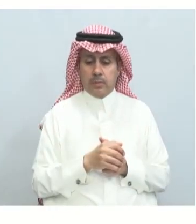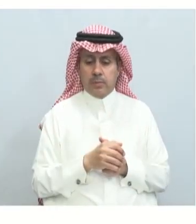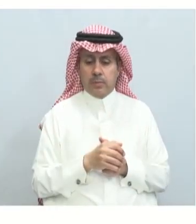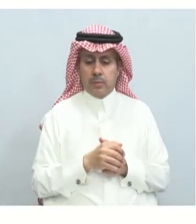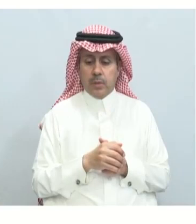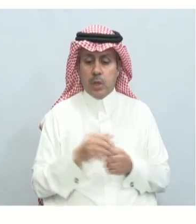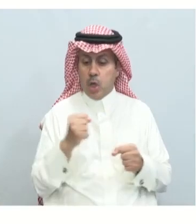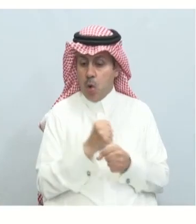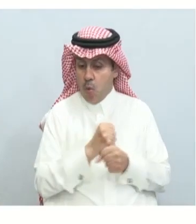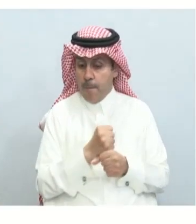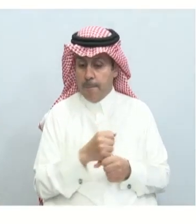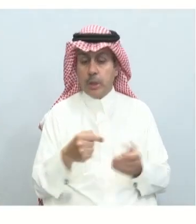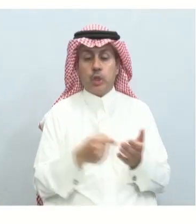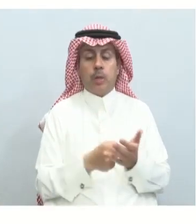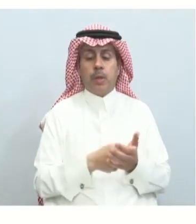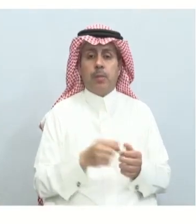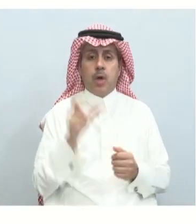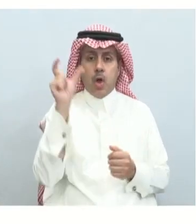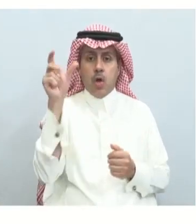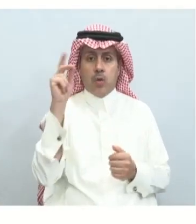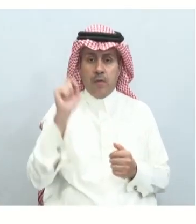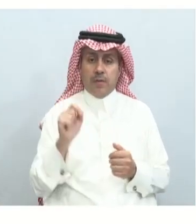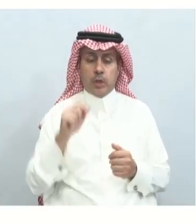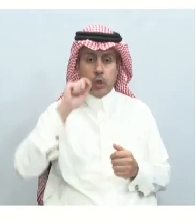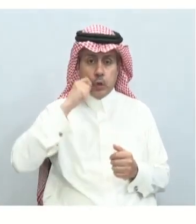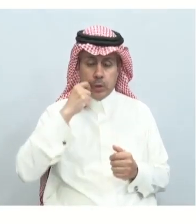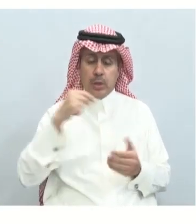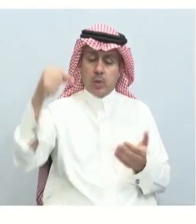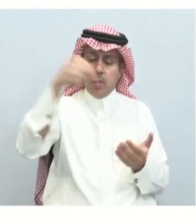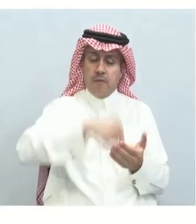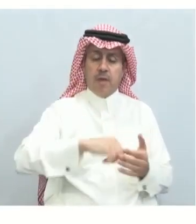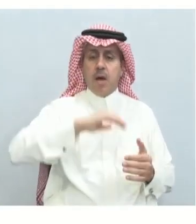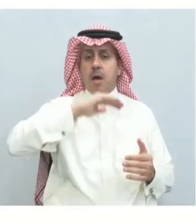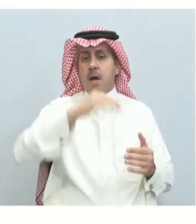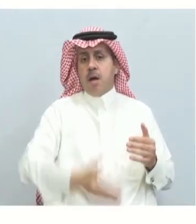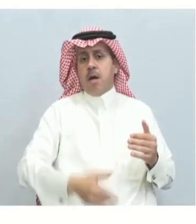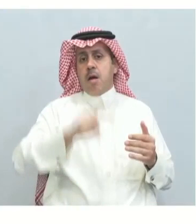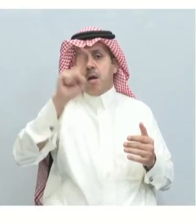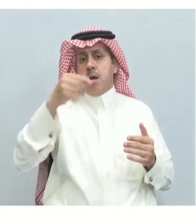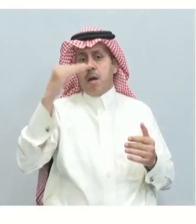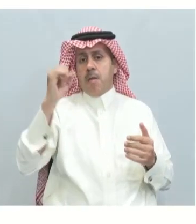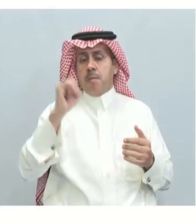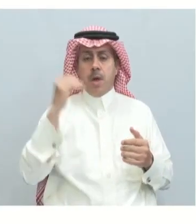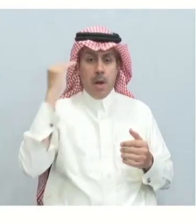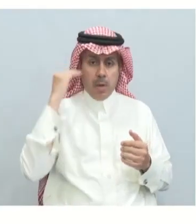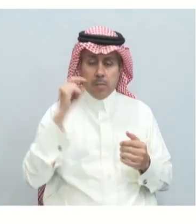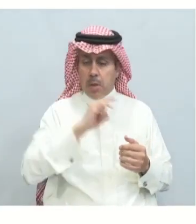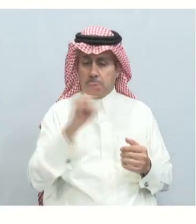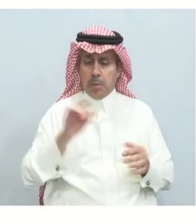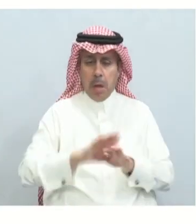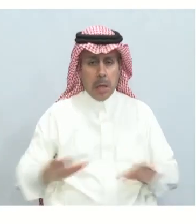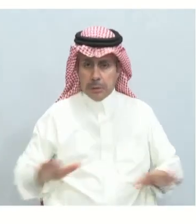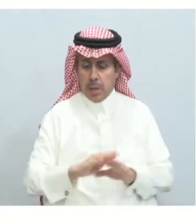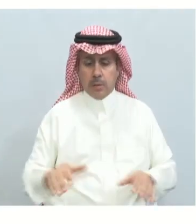يقوم الطبيب باخذ نطفه الرجل وادخالها في رحم المراه وهذه الطريقه لا تحتاج الى